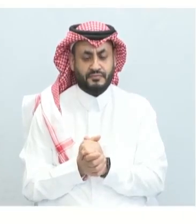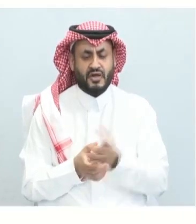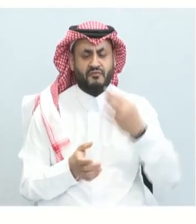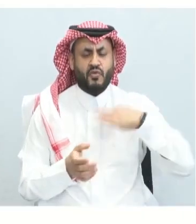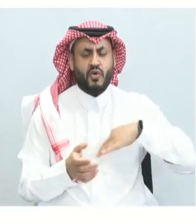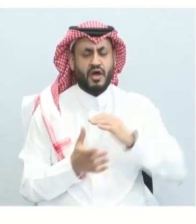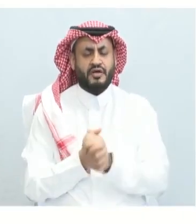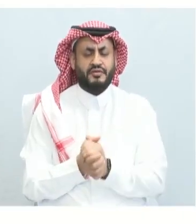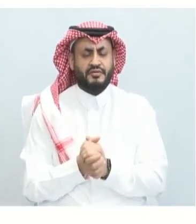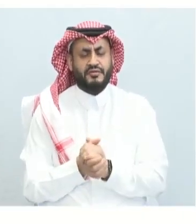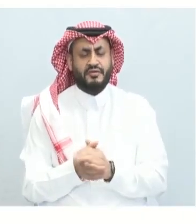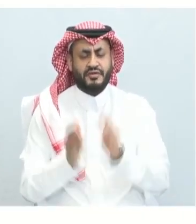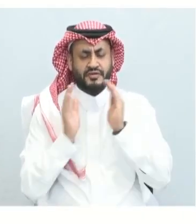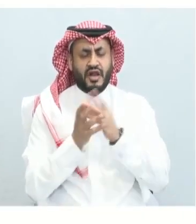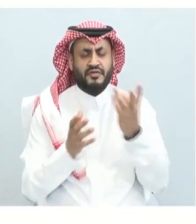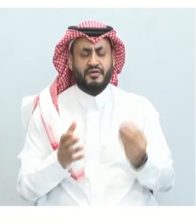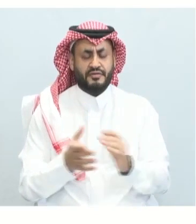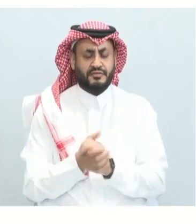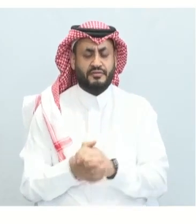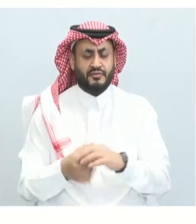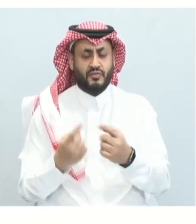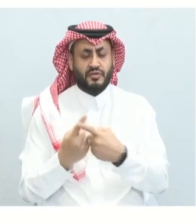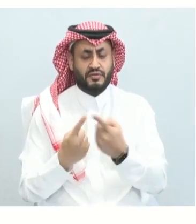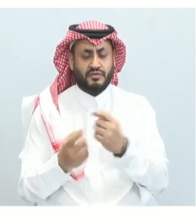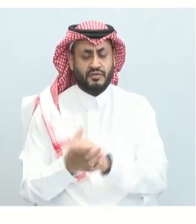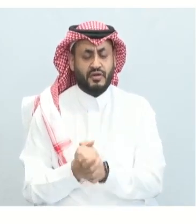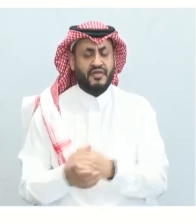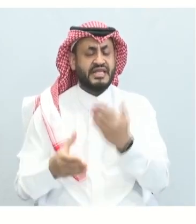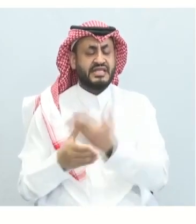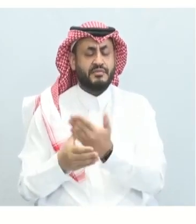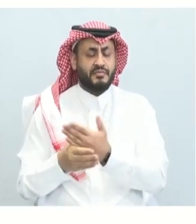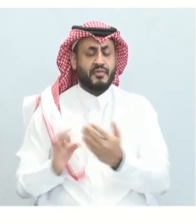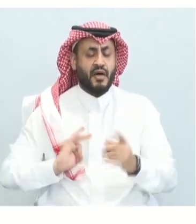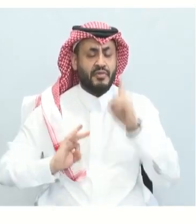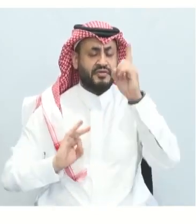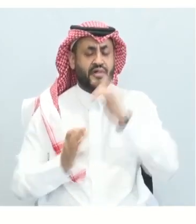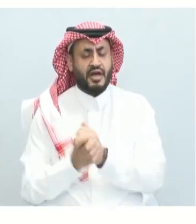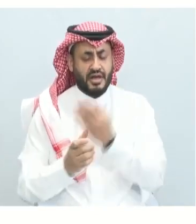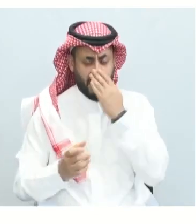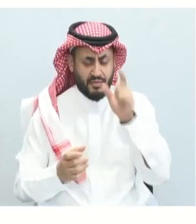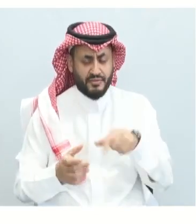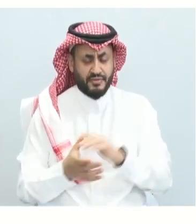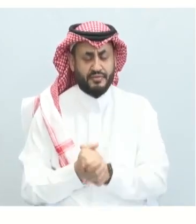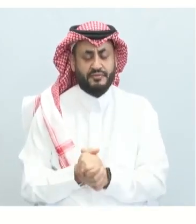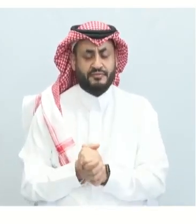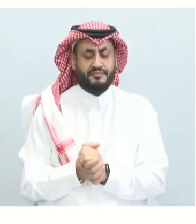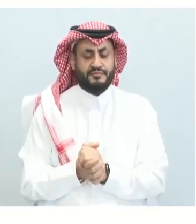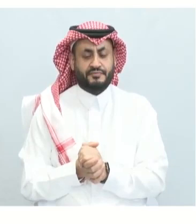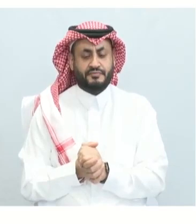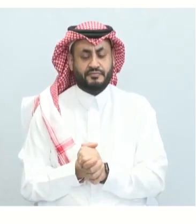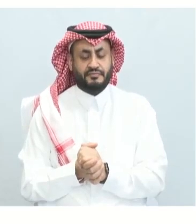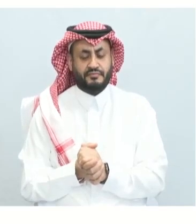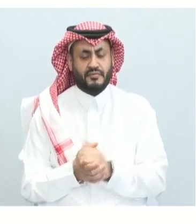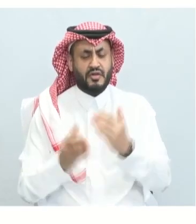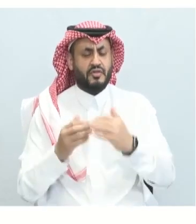وتر من هذه الفوائد انها من اسباب محبه الله للعبد وتوفيقه في الدنيا والاخره